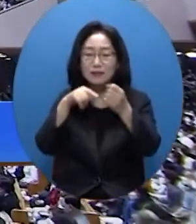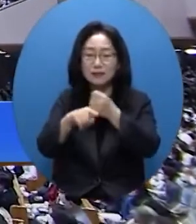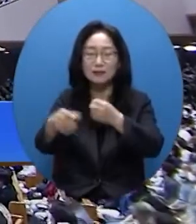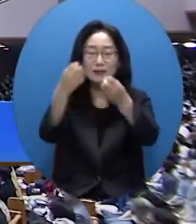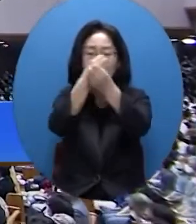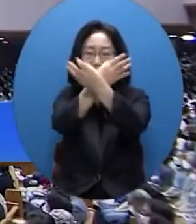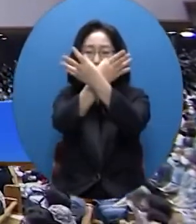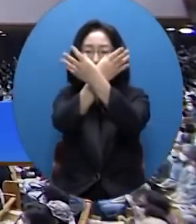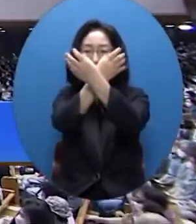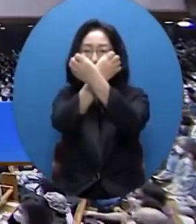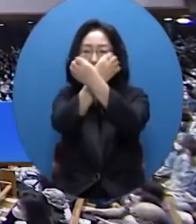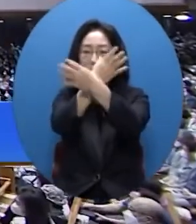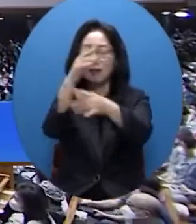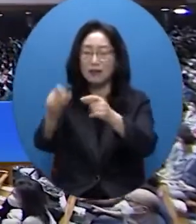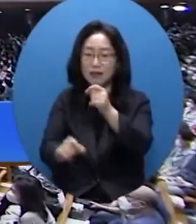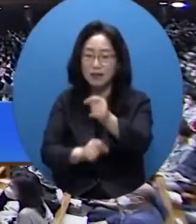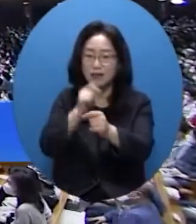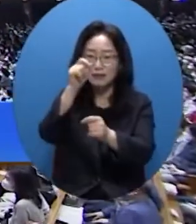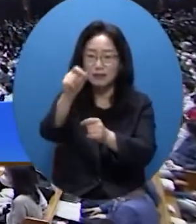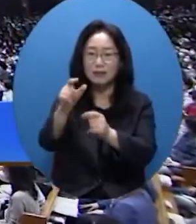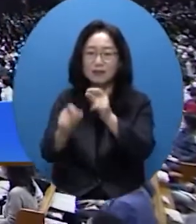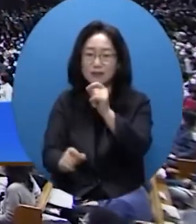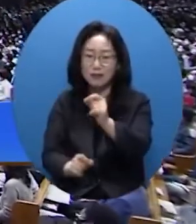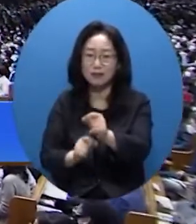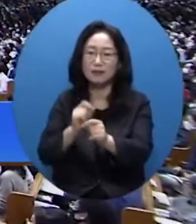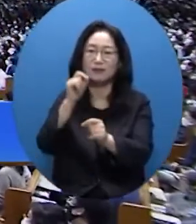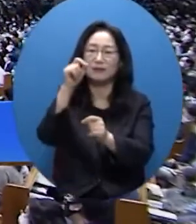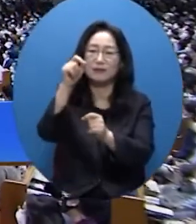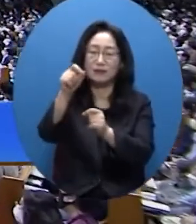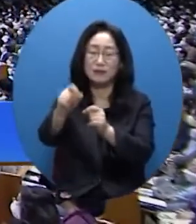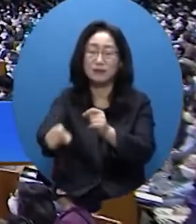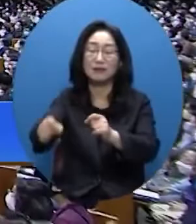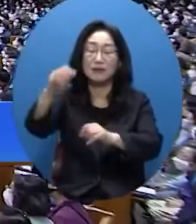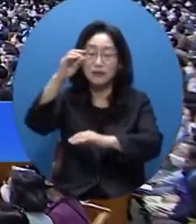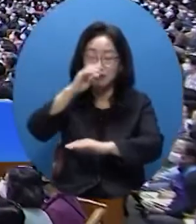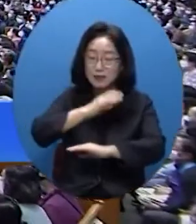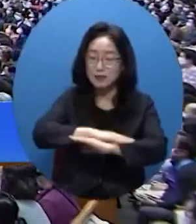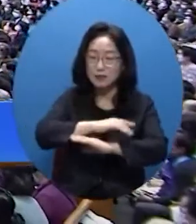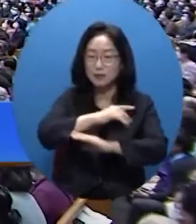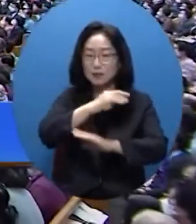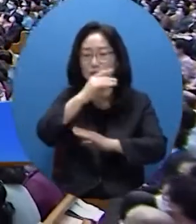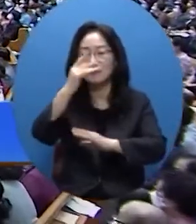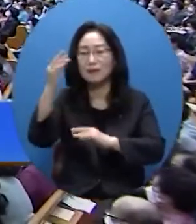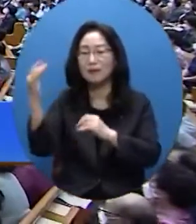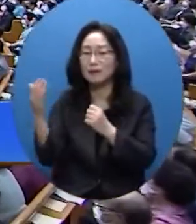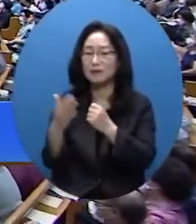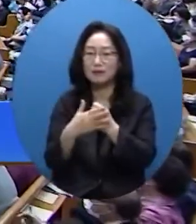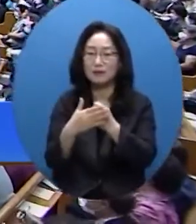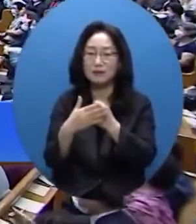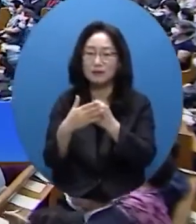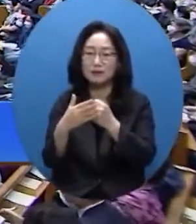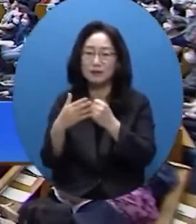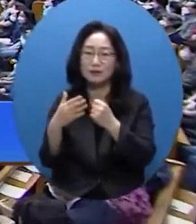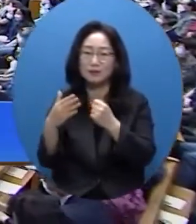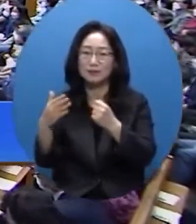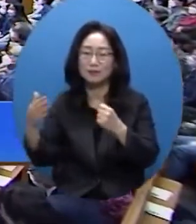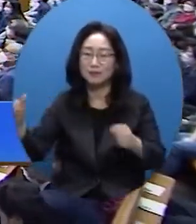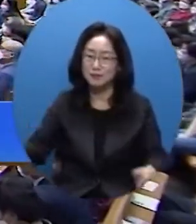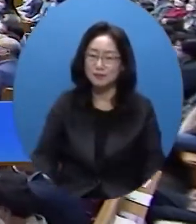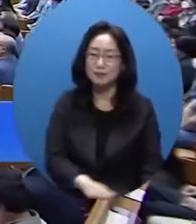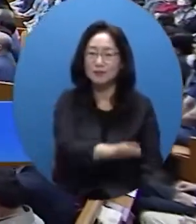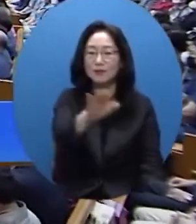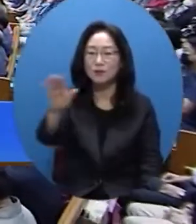등대 l 에 질 이 계획의 해변이 래를 말해 l